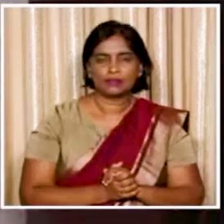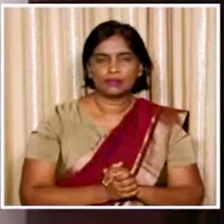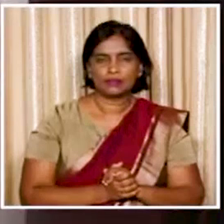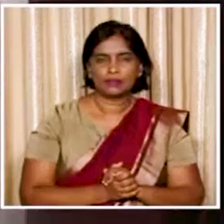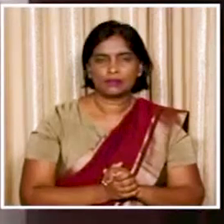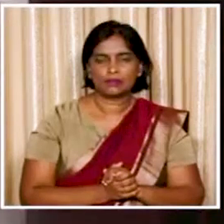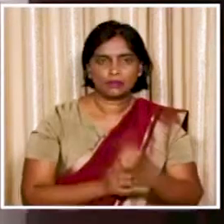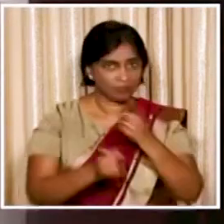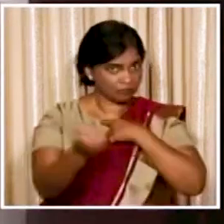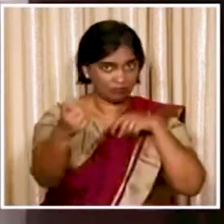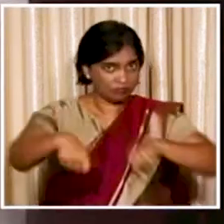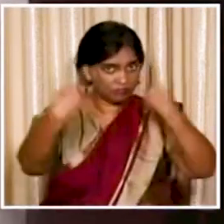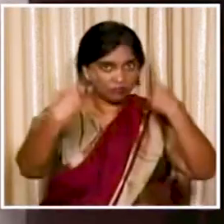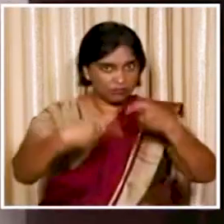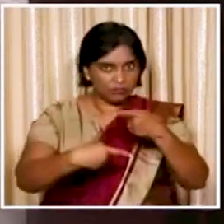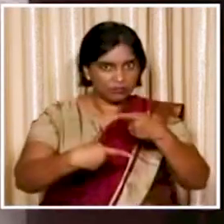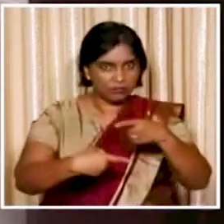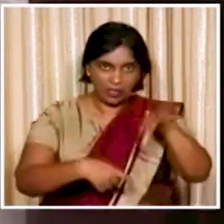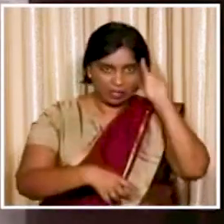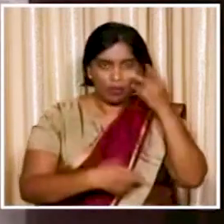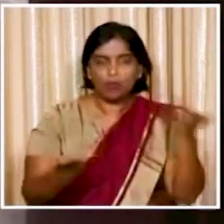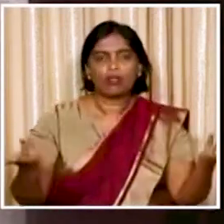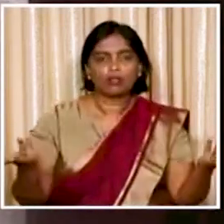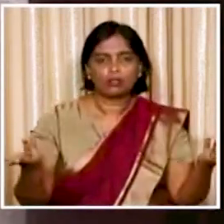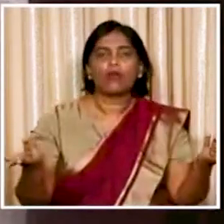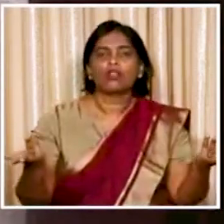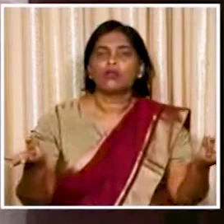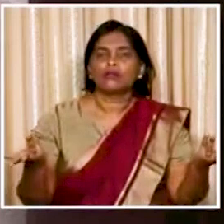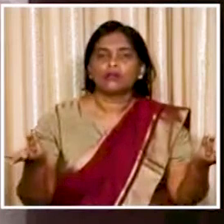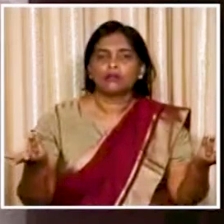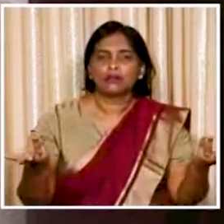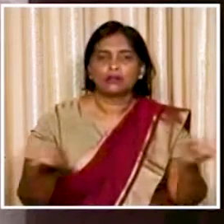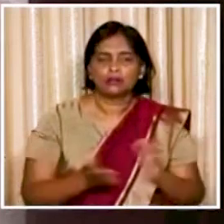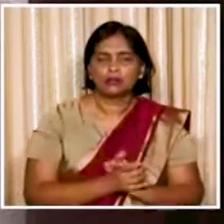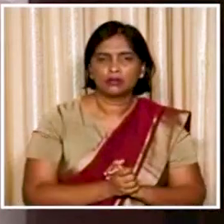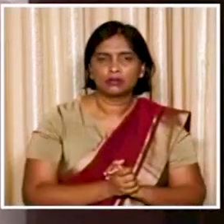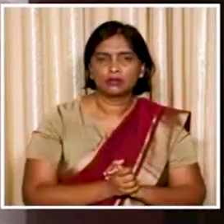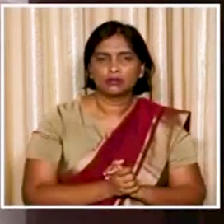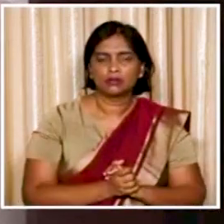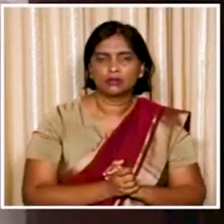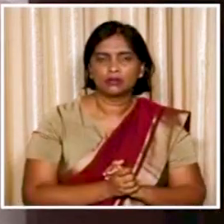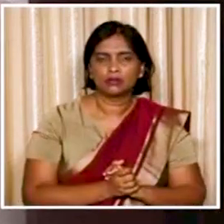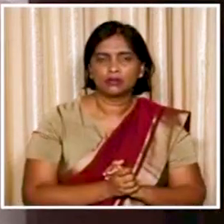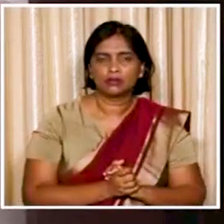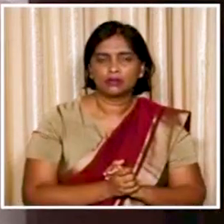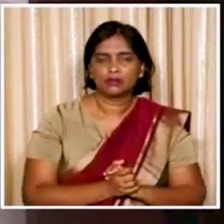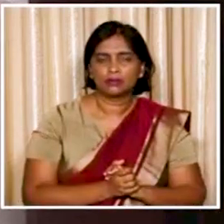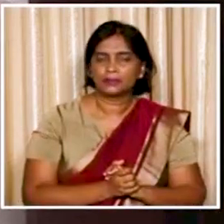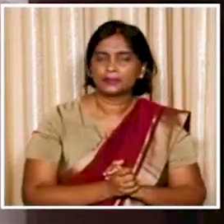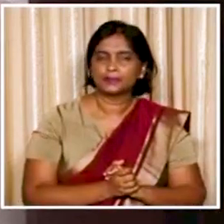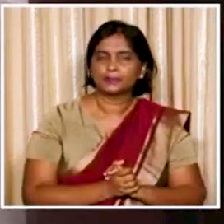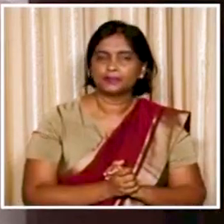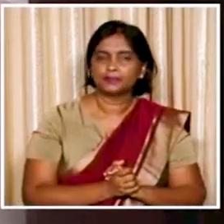එනවද කතා කරන්න තේරුම ගැන? මොනවද මොකද්ද මොකද්ද එක්ස්ටෙන්ඩඩ් ෆන්ඩ් ෆැසිලිටි කියන්නේ? මොකද්ද එක්ස්ටෙන්ඩඩ් ෆන්ඩ් ෆැසිලිටි